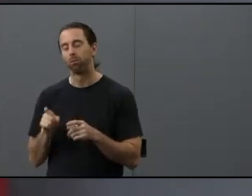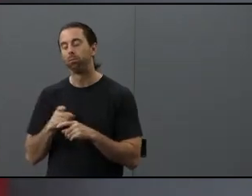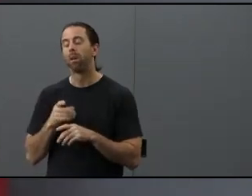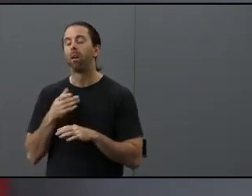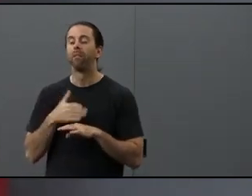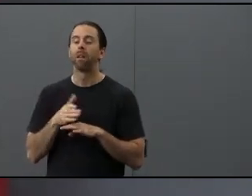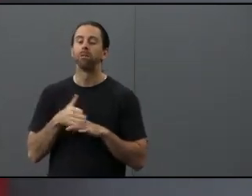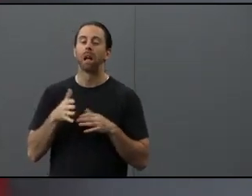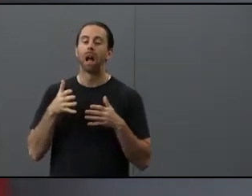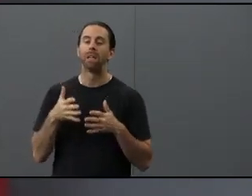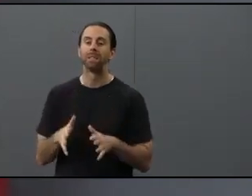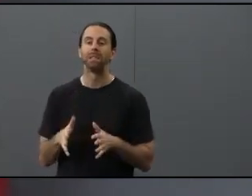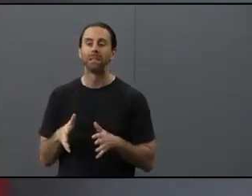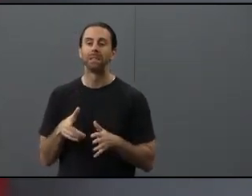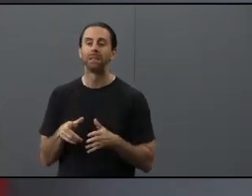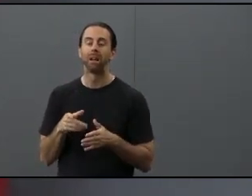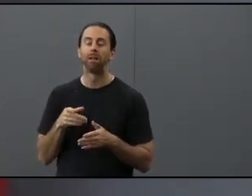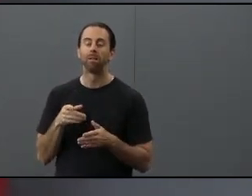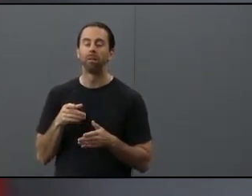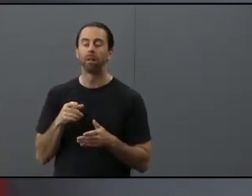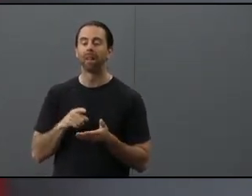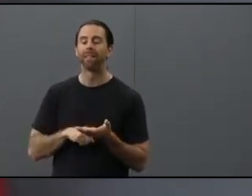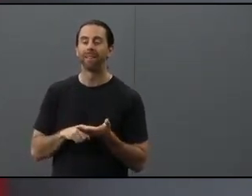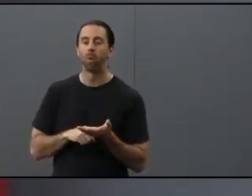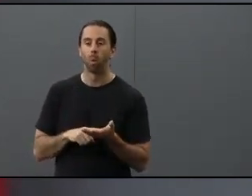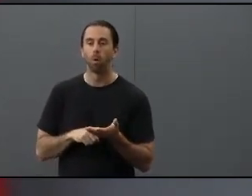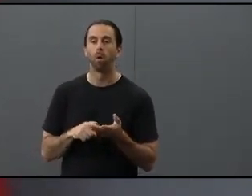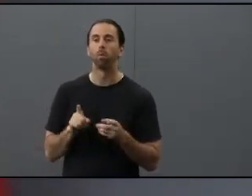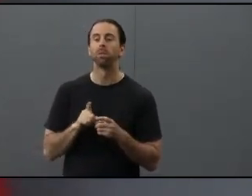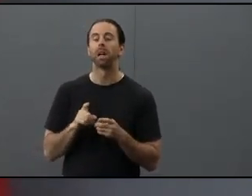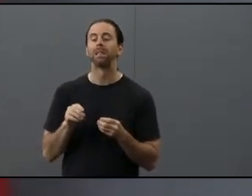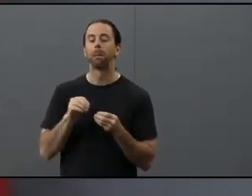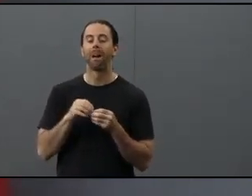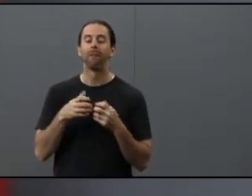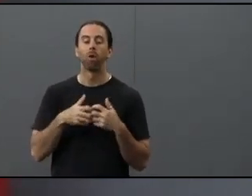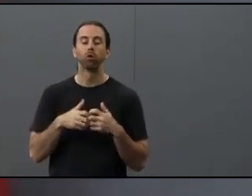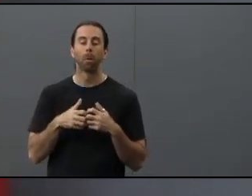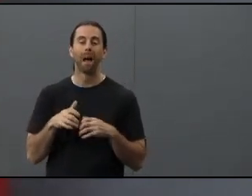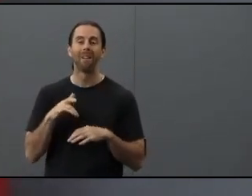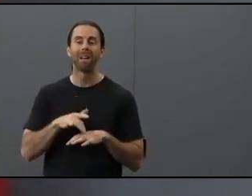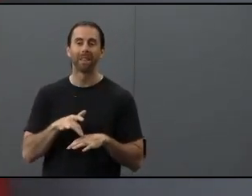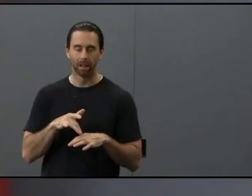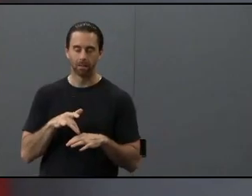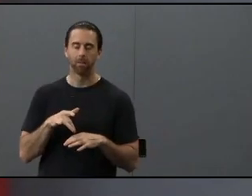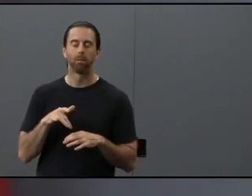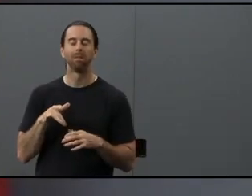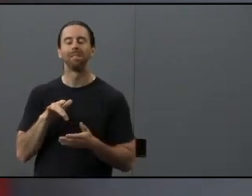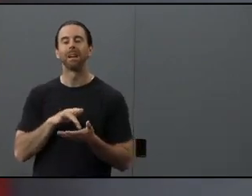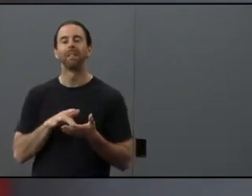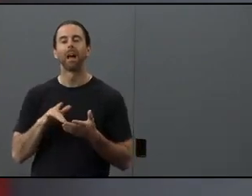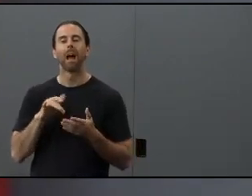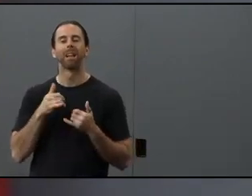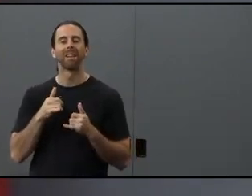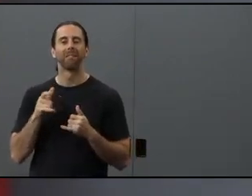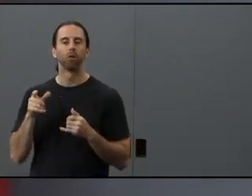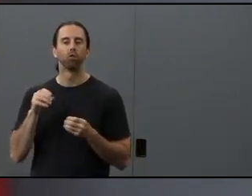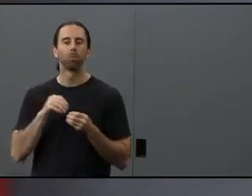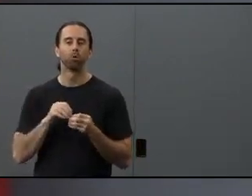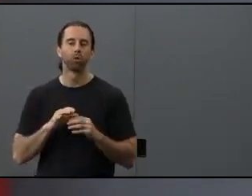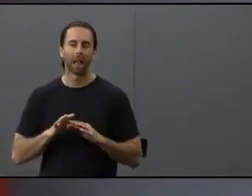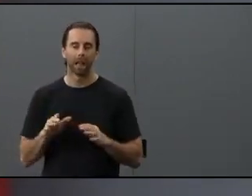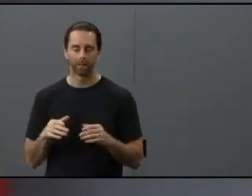financer le solde des travaux à même l'excédent de fonctionnement affecté Centre récréatif surplu